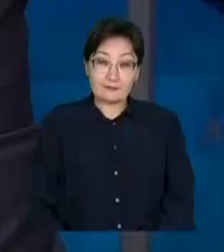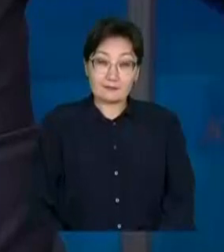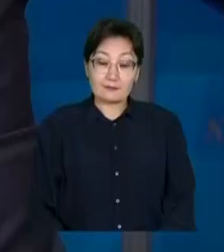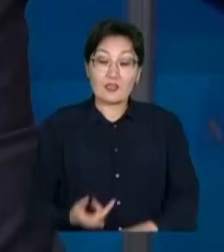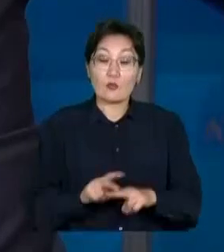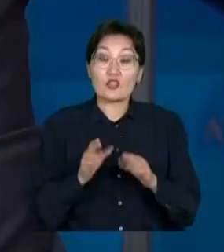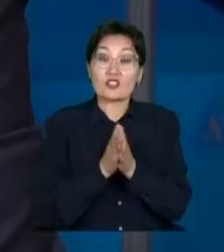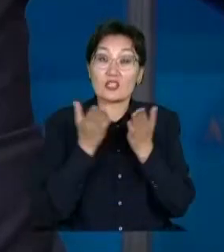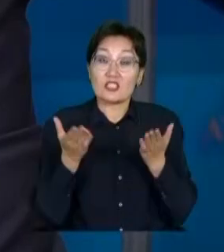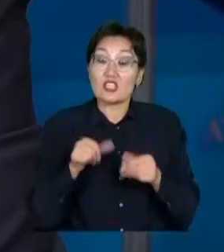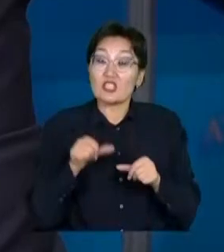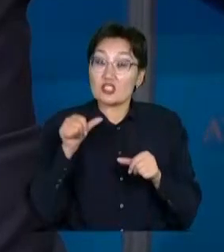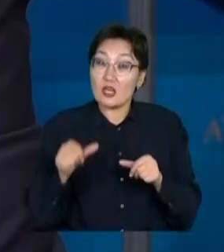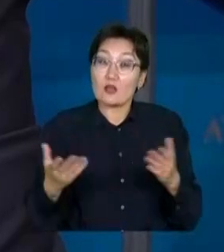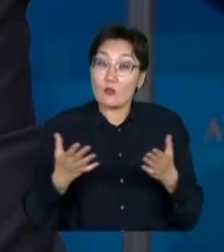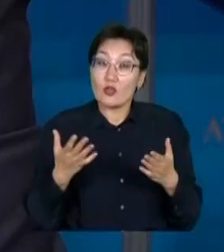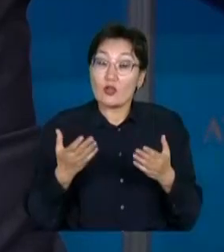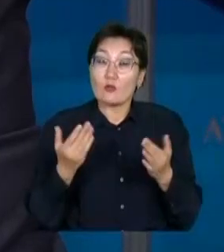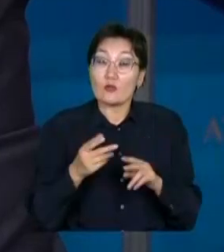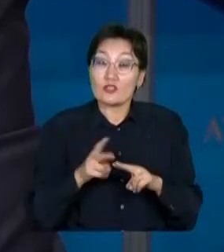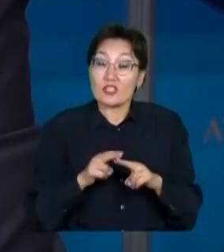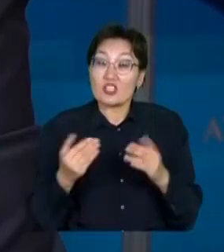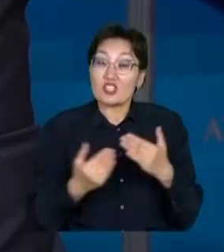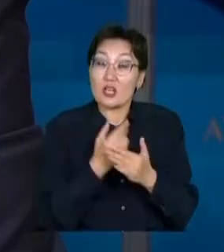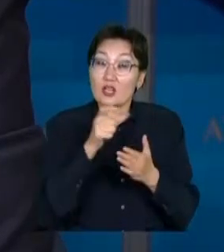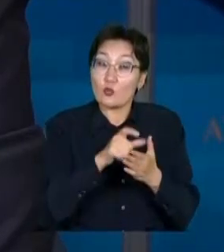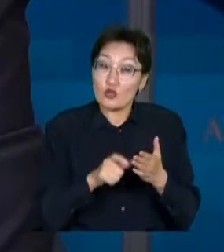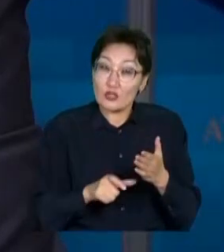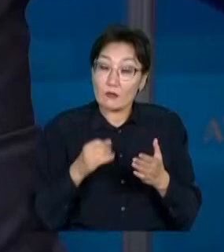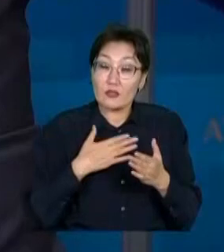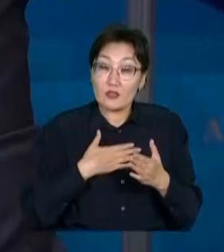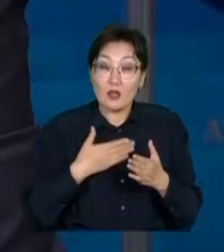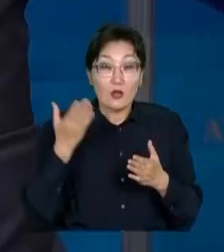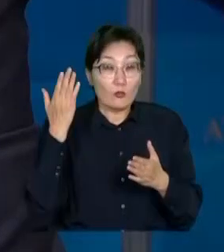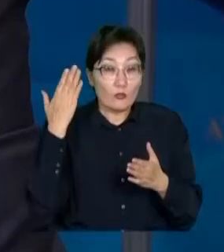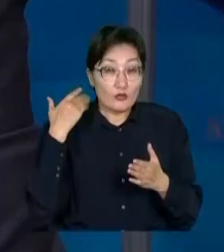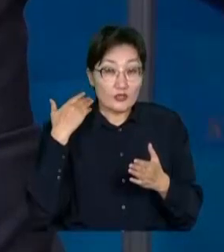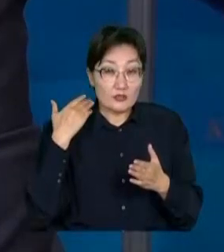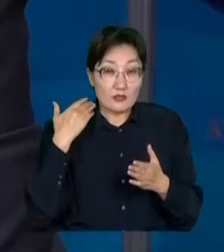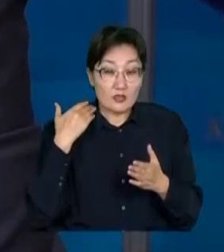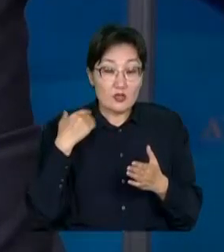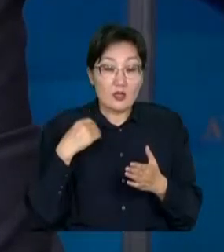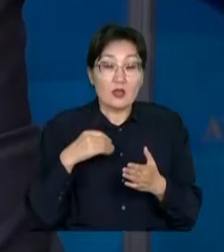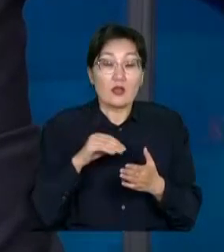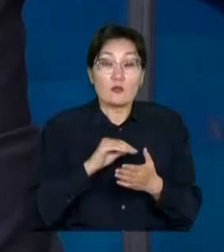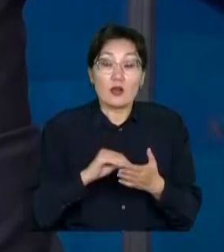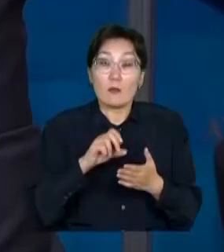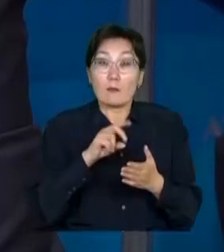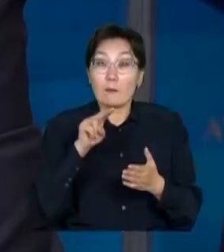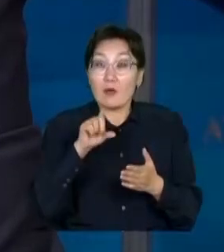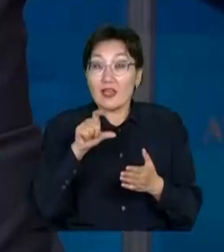Бұл кітаптың ерекшелігі, бұнда жаңа өлеңдермен қатар, менің бұрын айналымда болған өлеңдерім де бар, поэмаларым